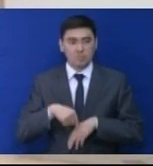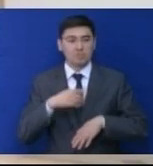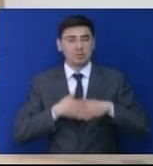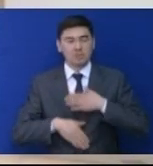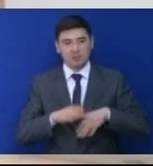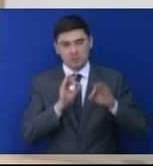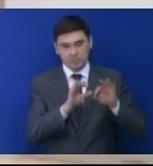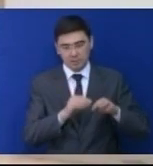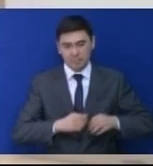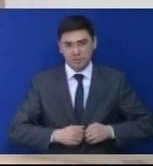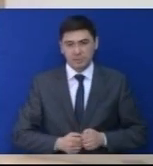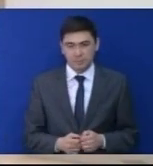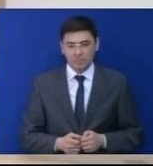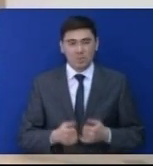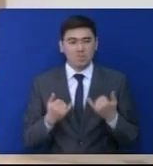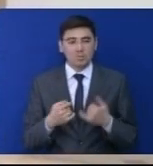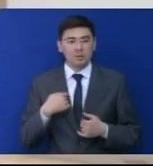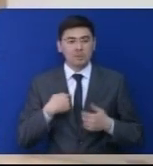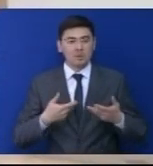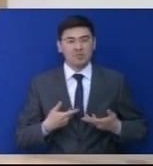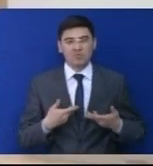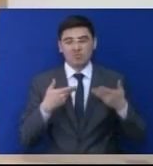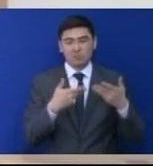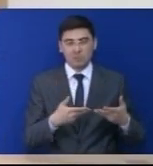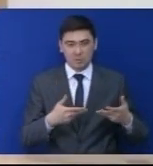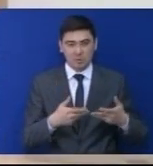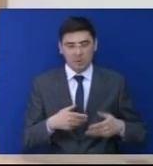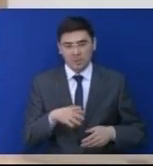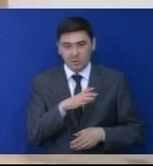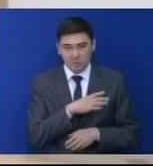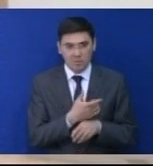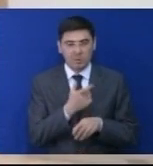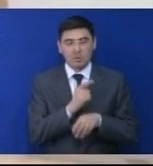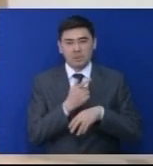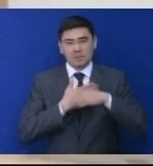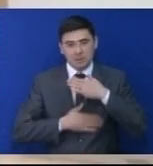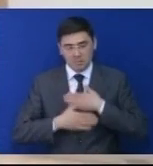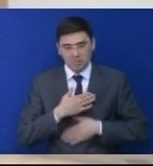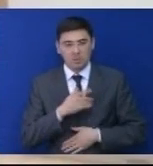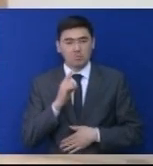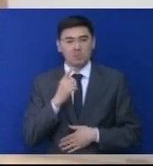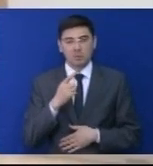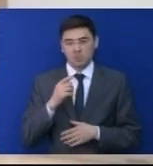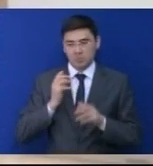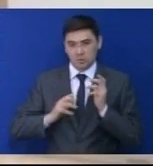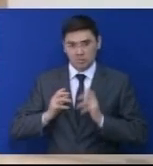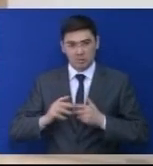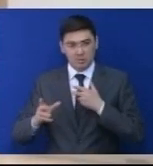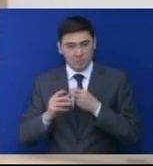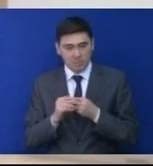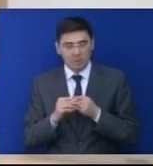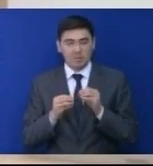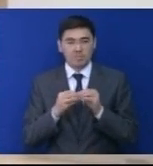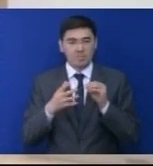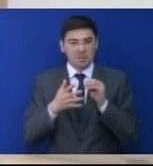рад тому, что сегодня меня пригласили. Маңызды шараға мені шақырғандарына өте қуаныштымын. Себебі студенттермен, белсенді жастармен 15